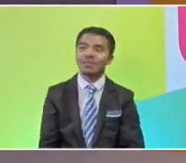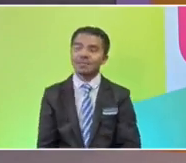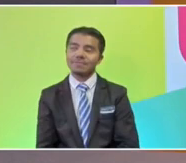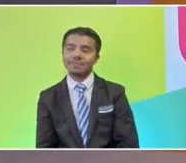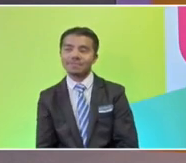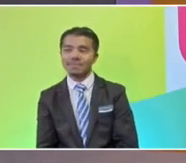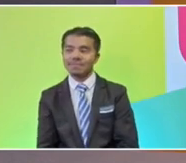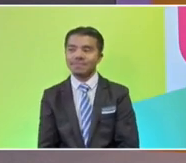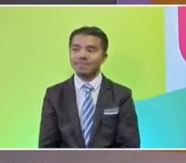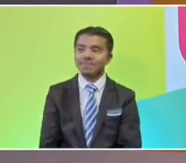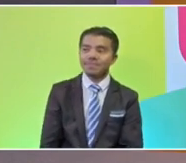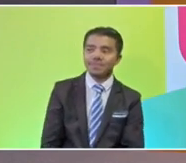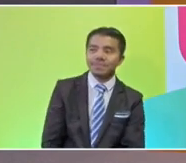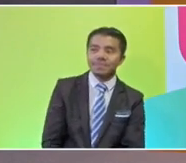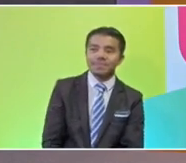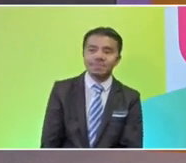tumbuhan berbunga